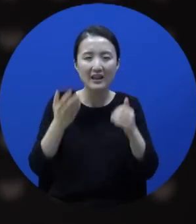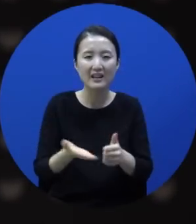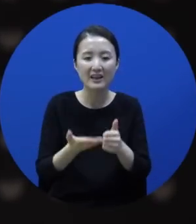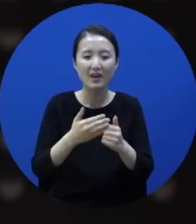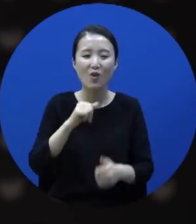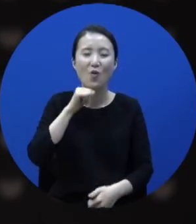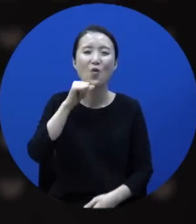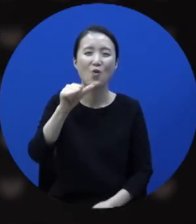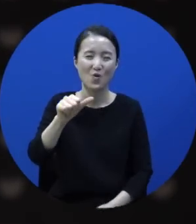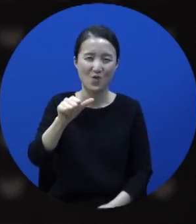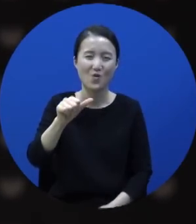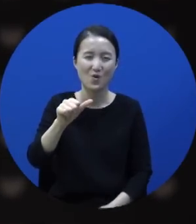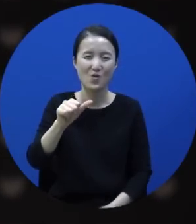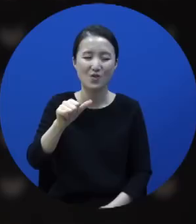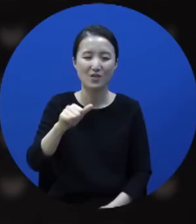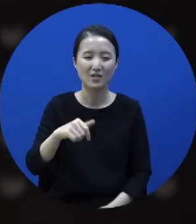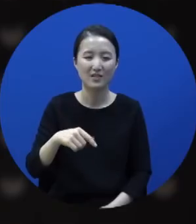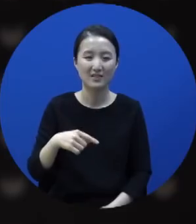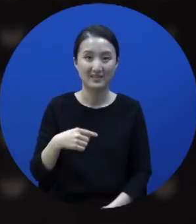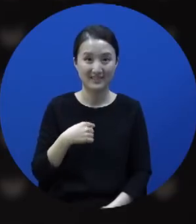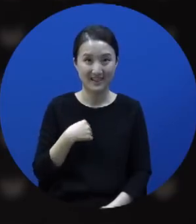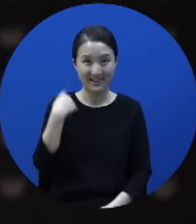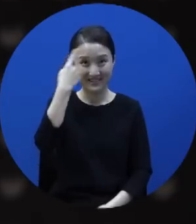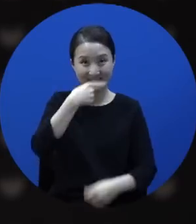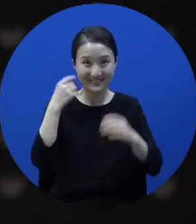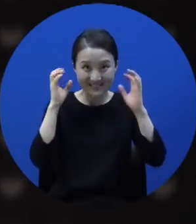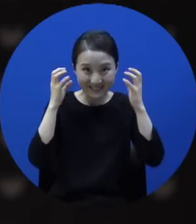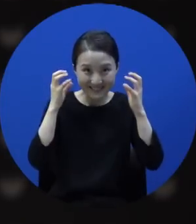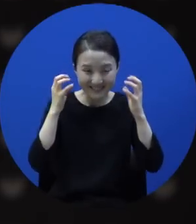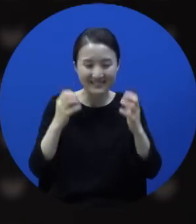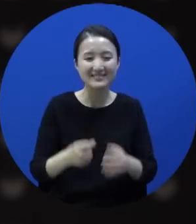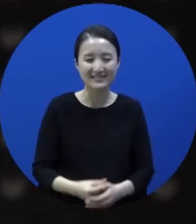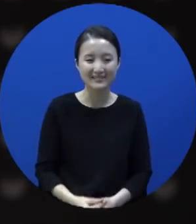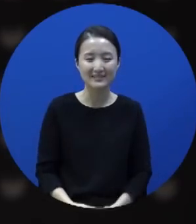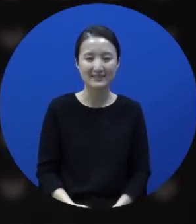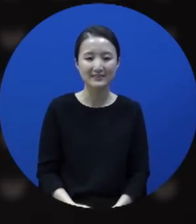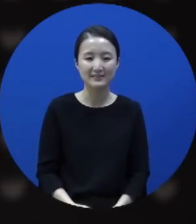육아 맘이에요. 네, 동안인가요? 네.